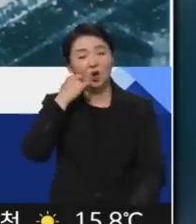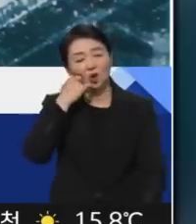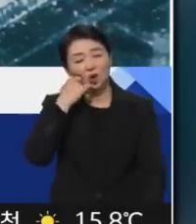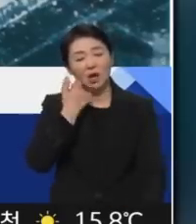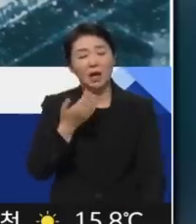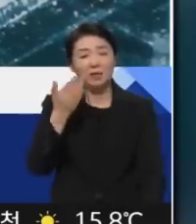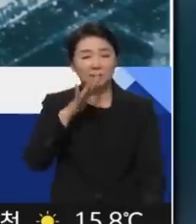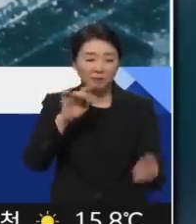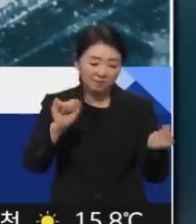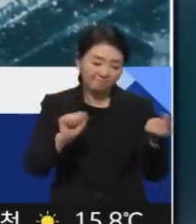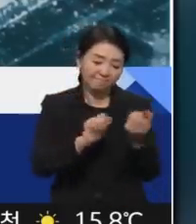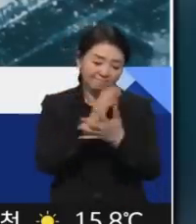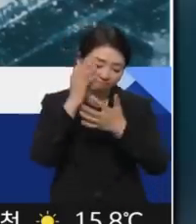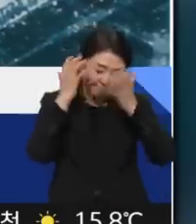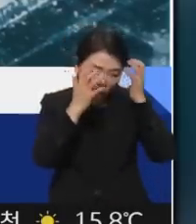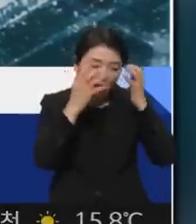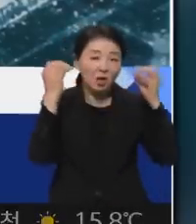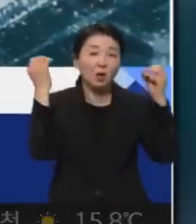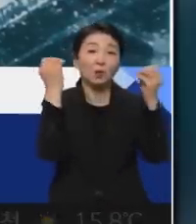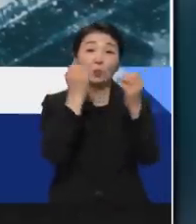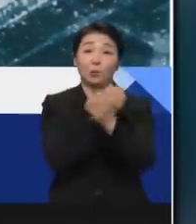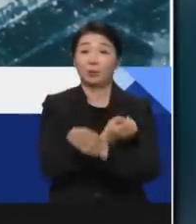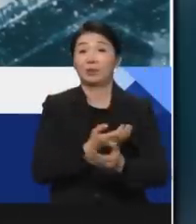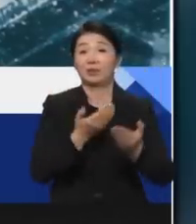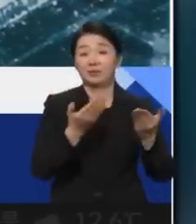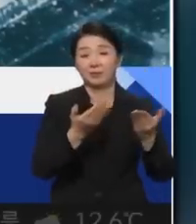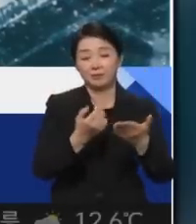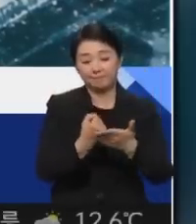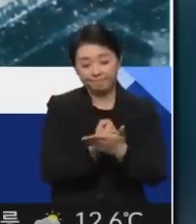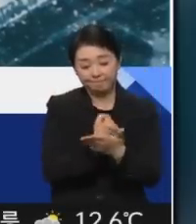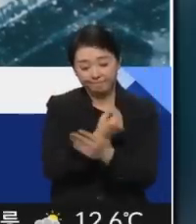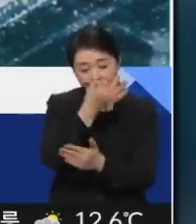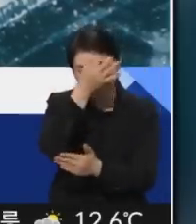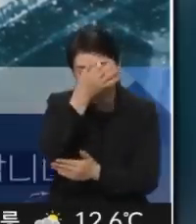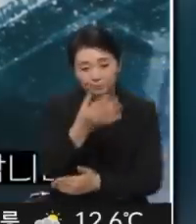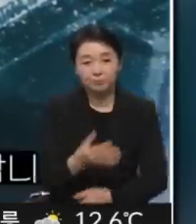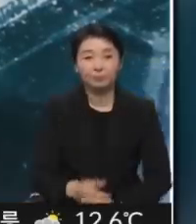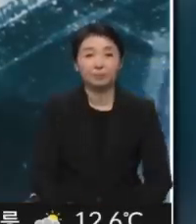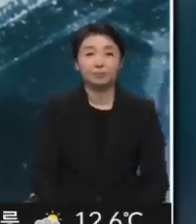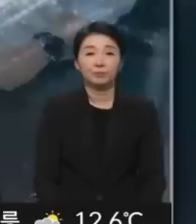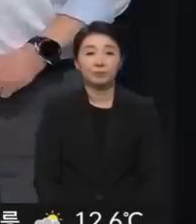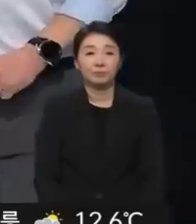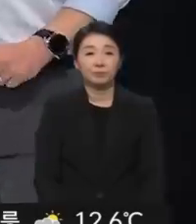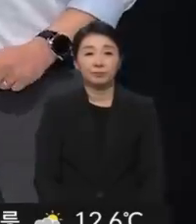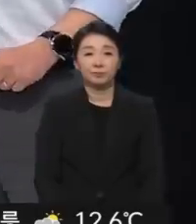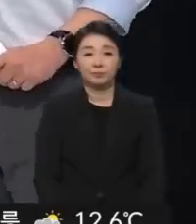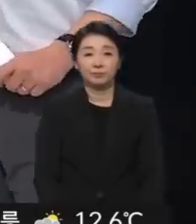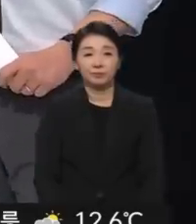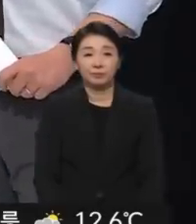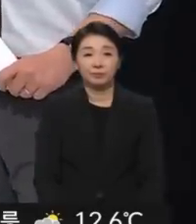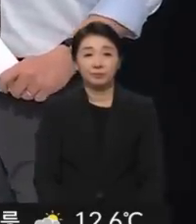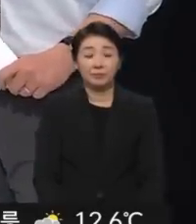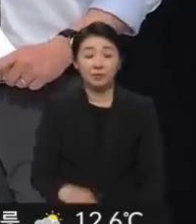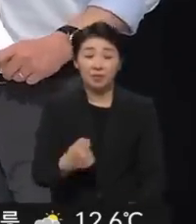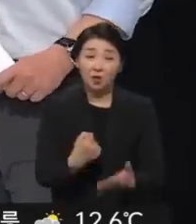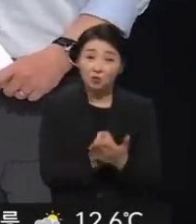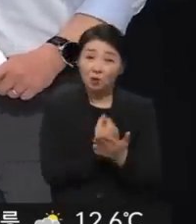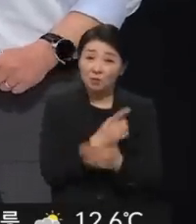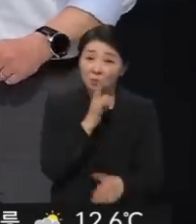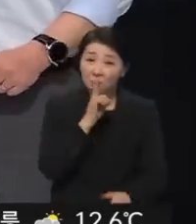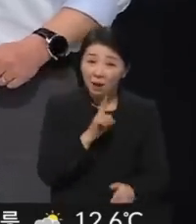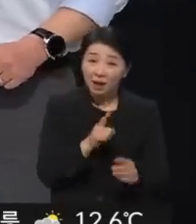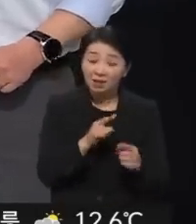불필요한 혼란과 오해가 초래돼서 매우 유감스럽게 생각합니다. 이게 유감이란